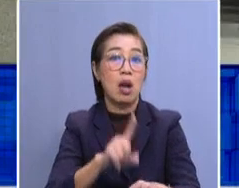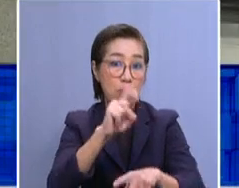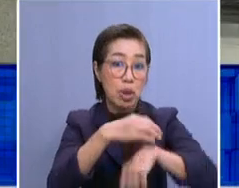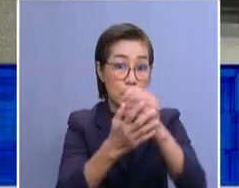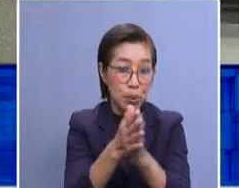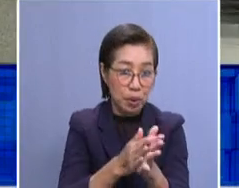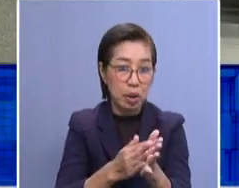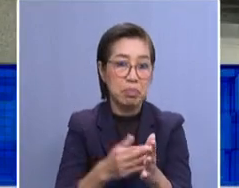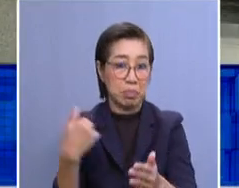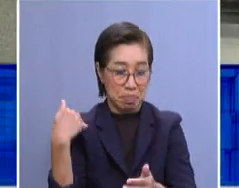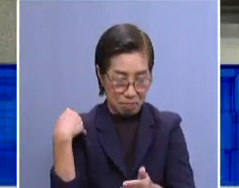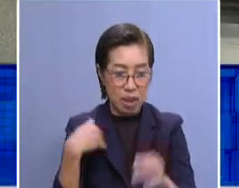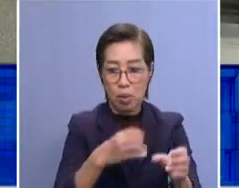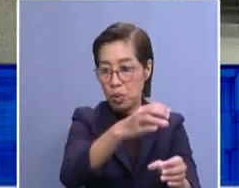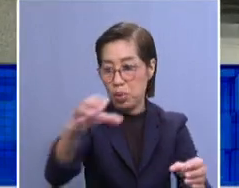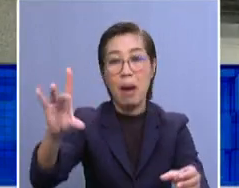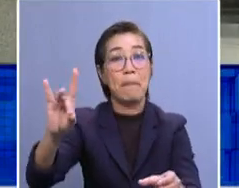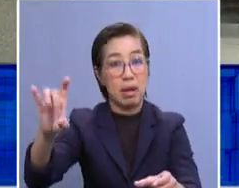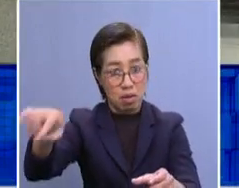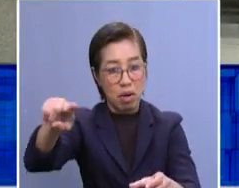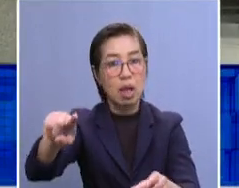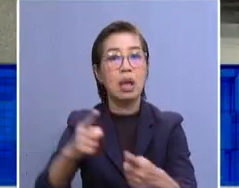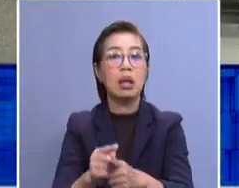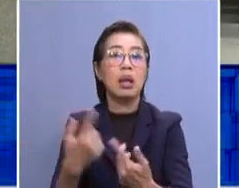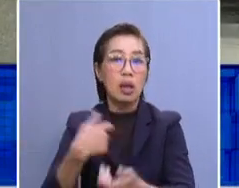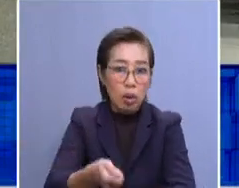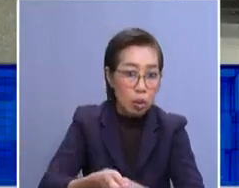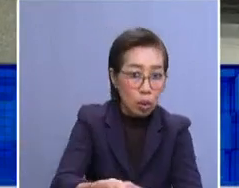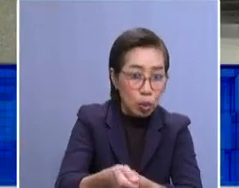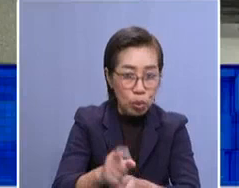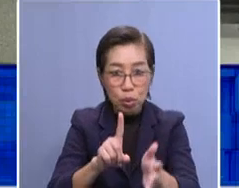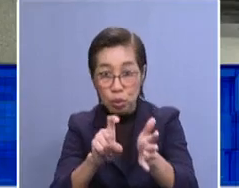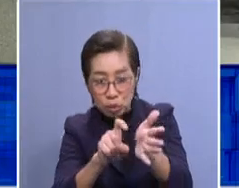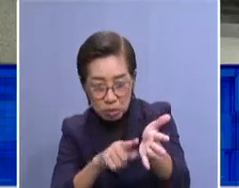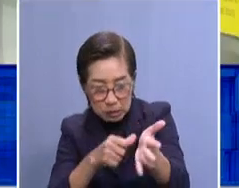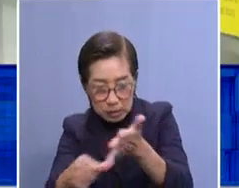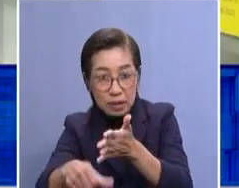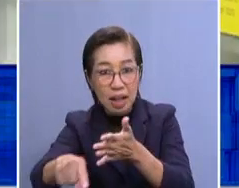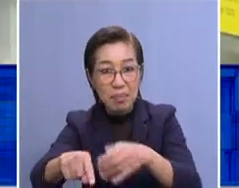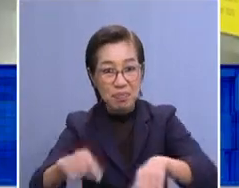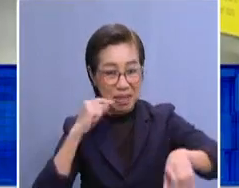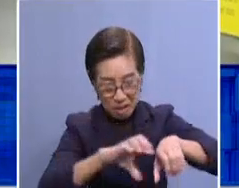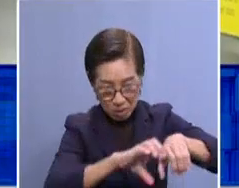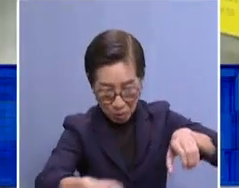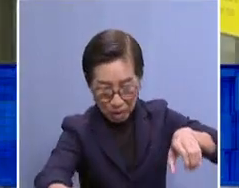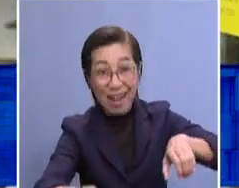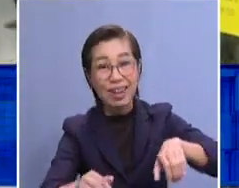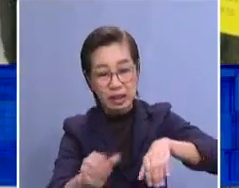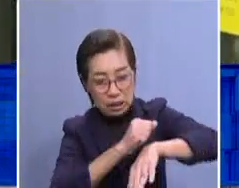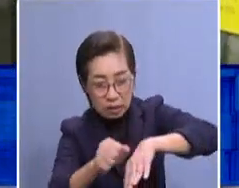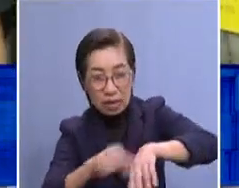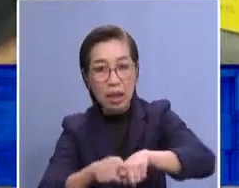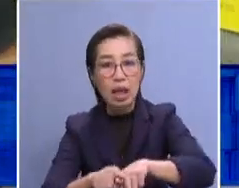กว่า 800จุดแล้วก็เพิ่มความถี่การทำความสะอาดด้วยน้ำยาฆ่าเชื้อบริเวณที่ต้องมีการสัมผัสบ่อยๆพวกเราบันไดประตูจัดเก็บค่าโดยสารอัตโนมัติ